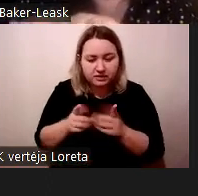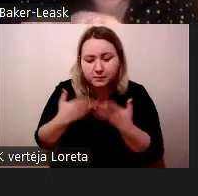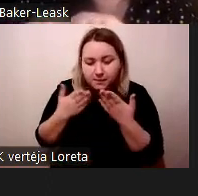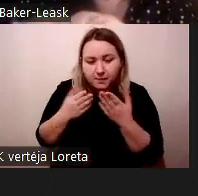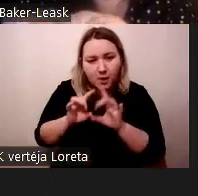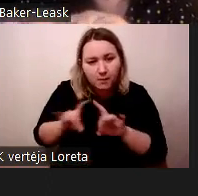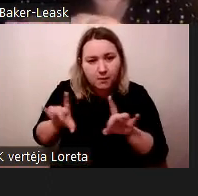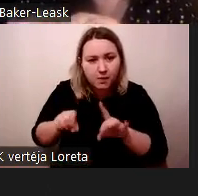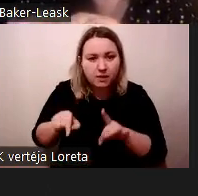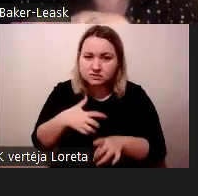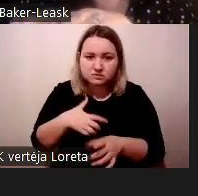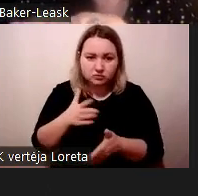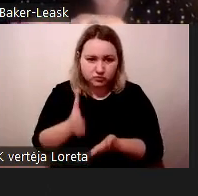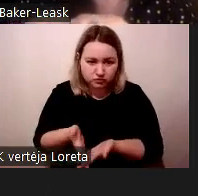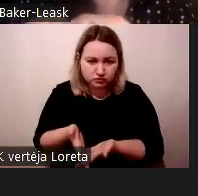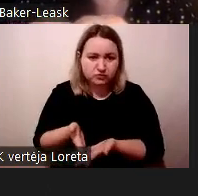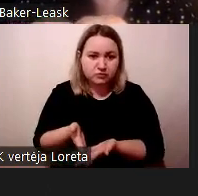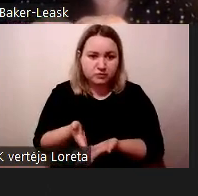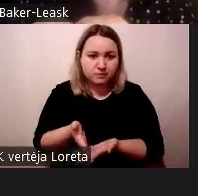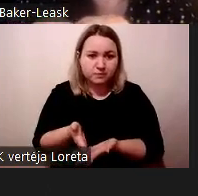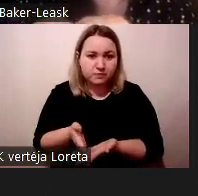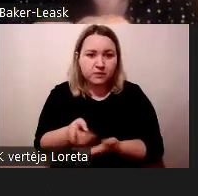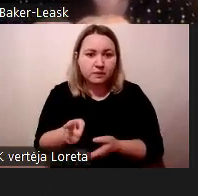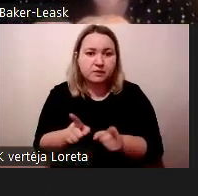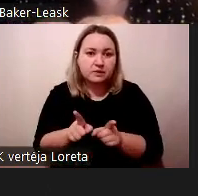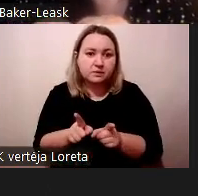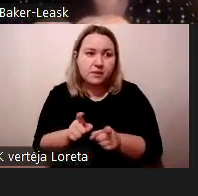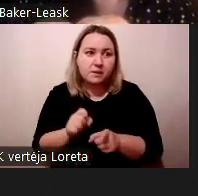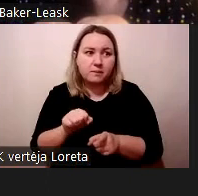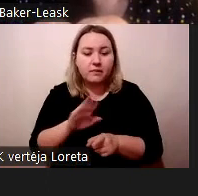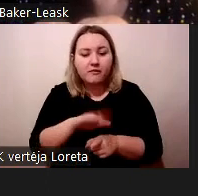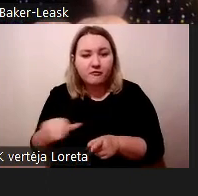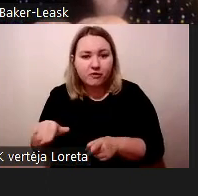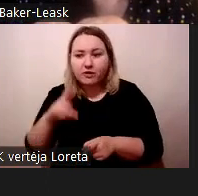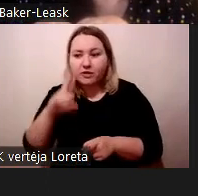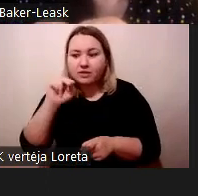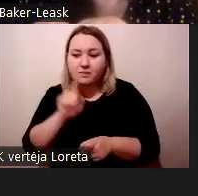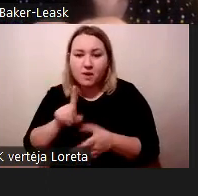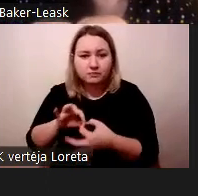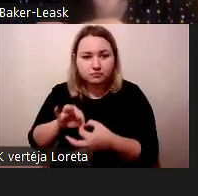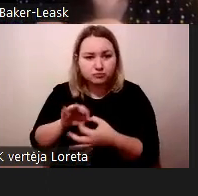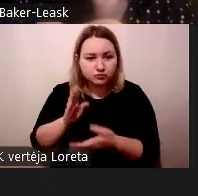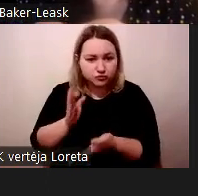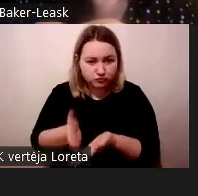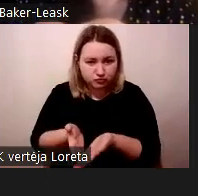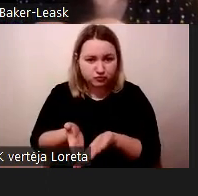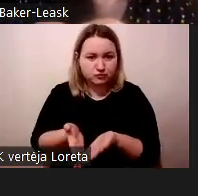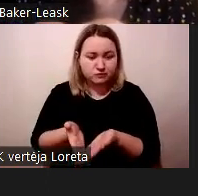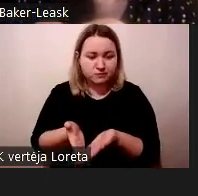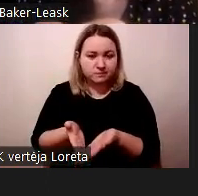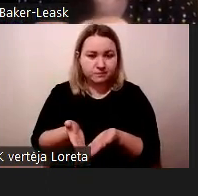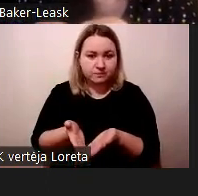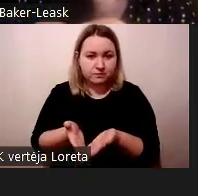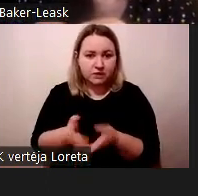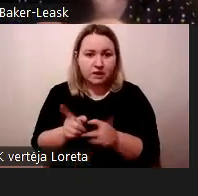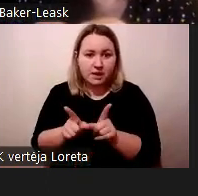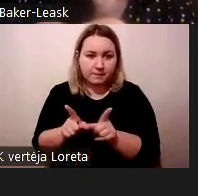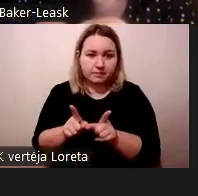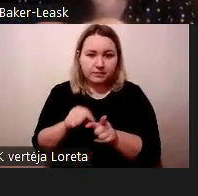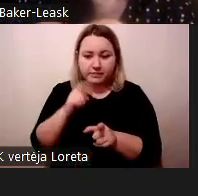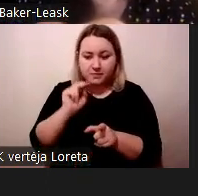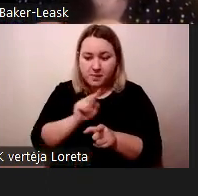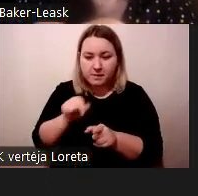aspektais. Bet taip pat, tai galima sakyti, pririša vaikus prie tėvų. Tai yra tam tikras atsirandantis ryšys.